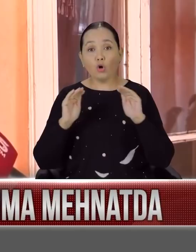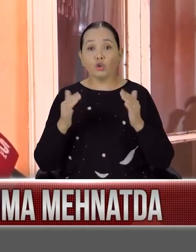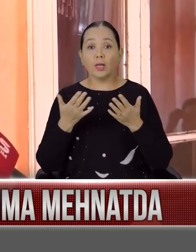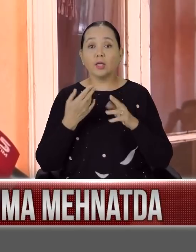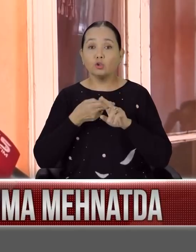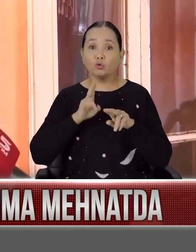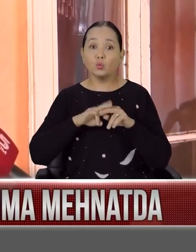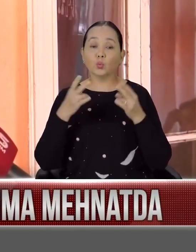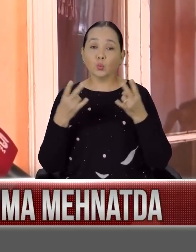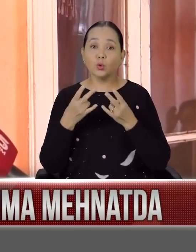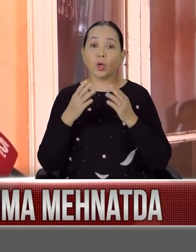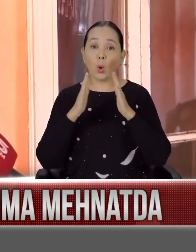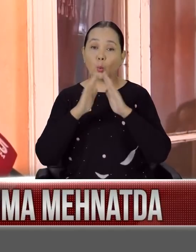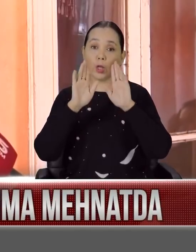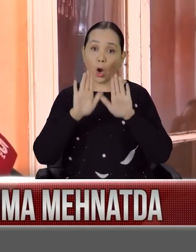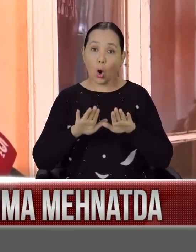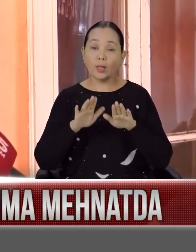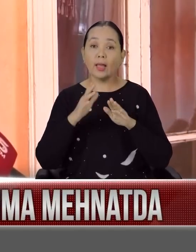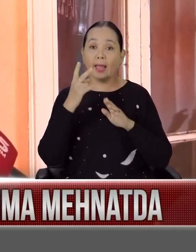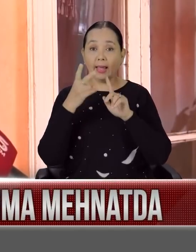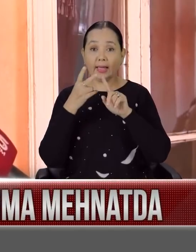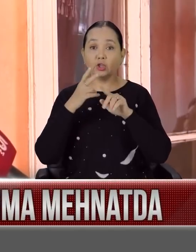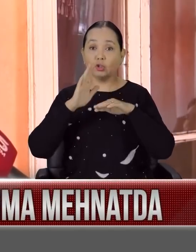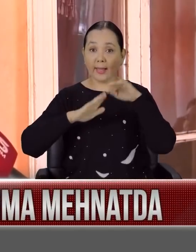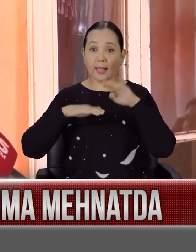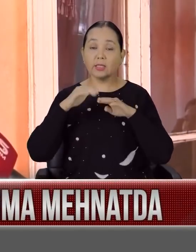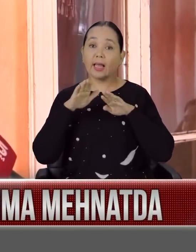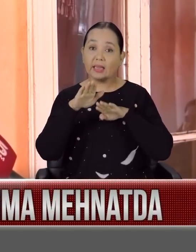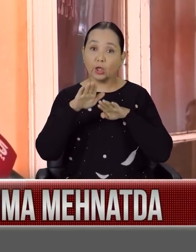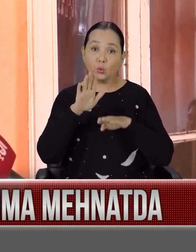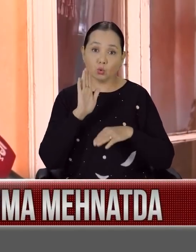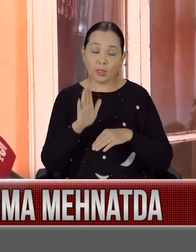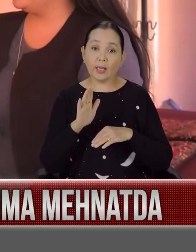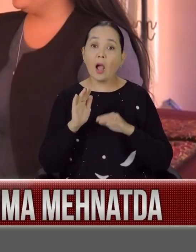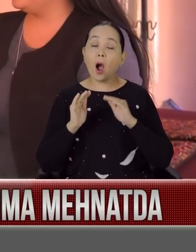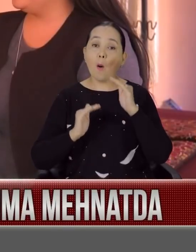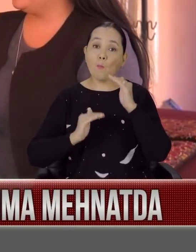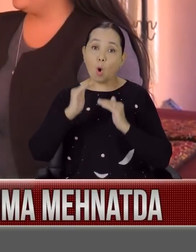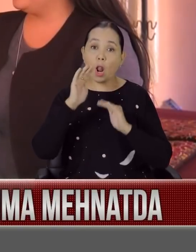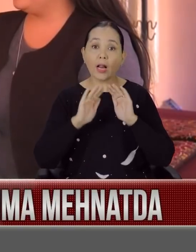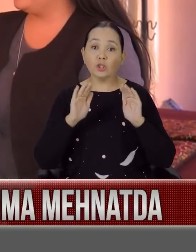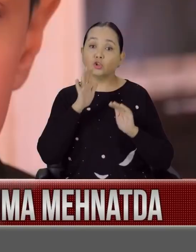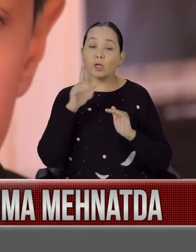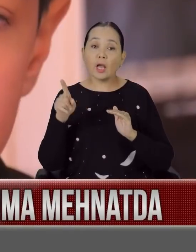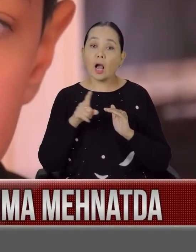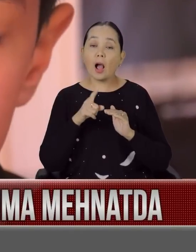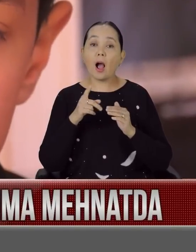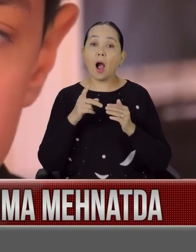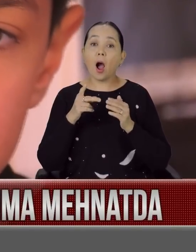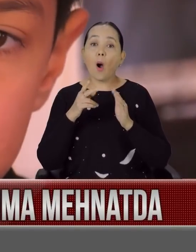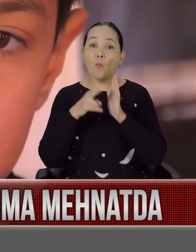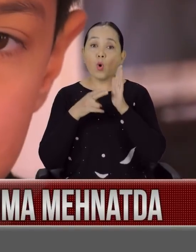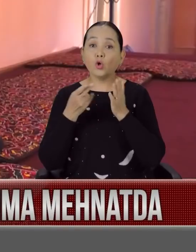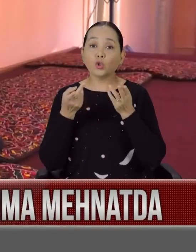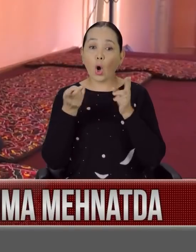shuning uchun uyda qoldim, ikkinchi kasbga o'tdik. Ikkinchi kasbim tikuvchilik. Bolalik chog'larida poyezd ostida qolishi